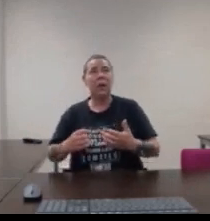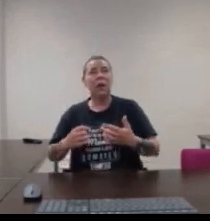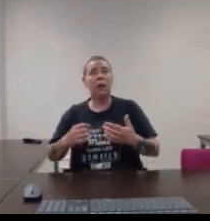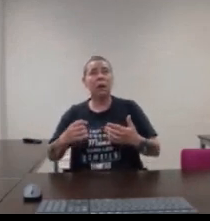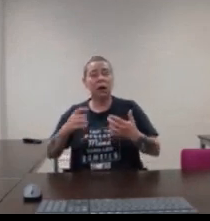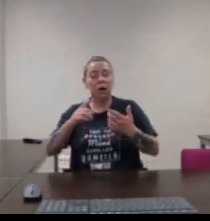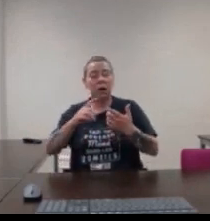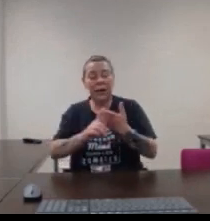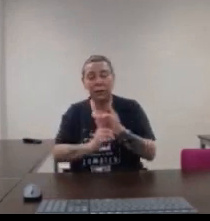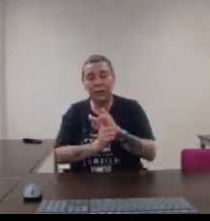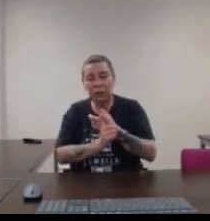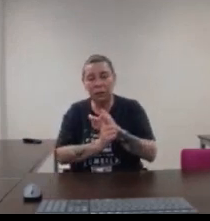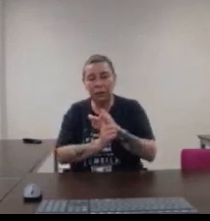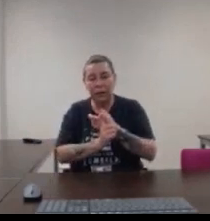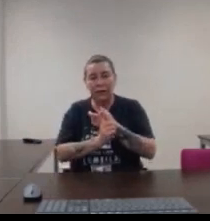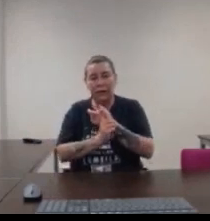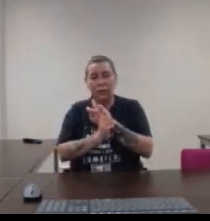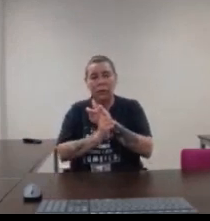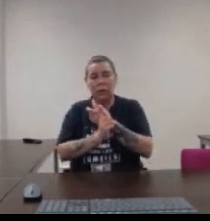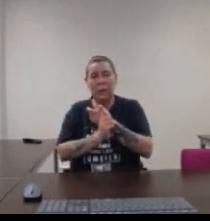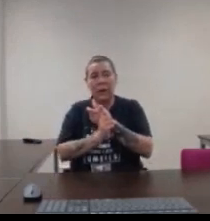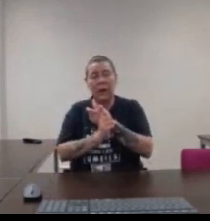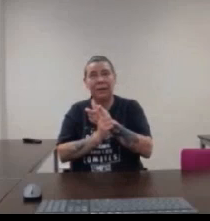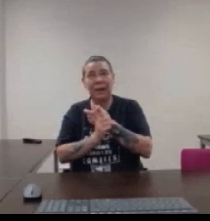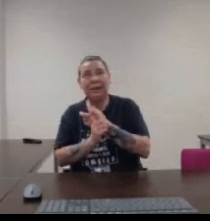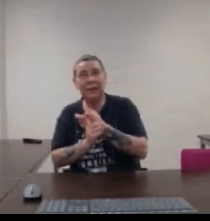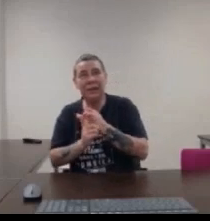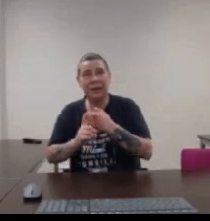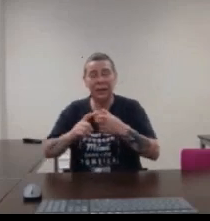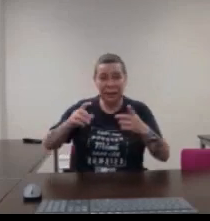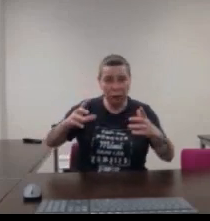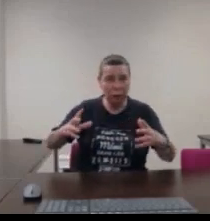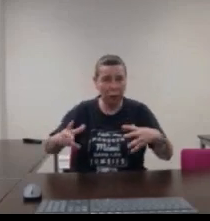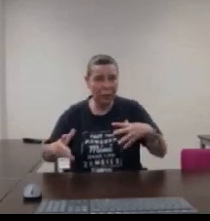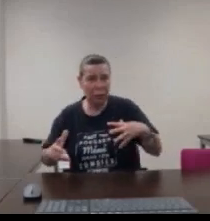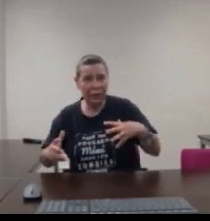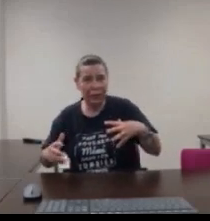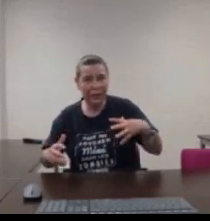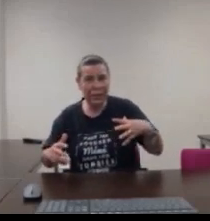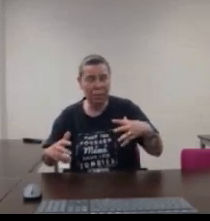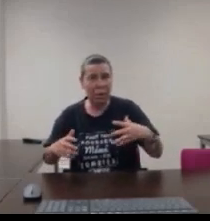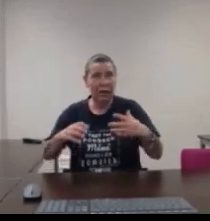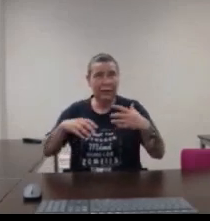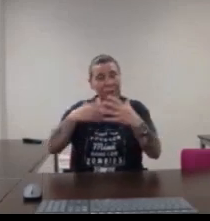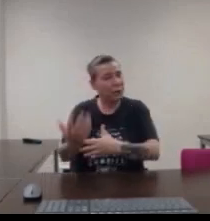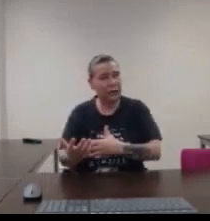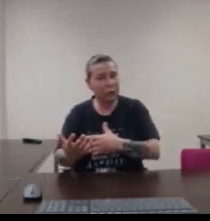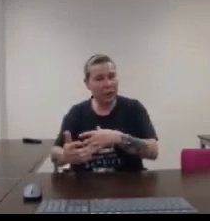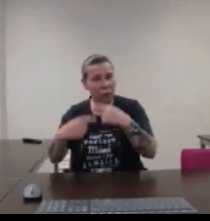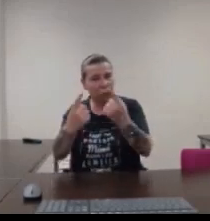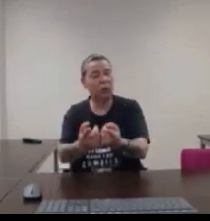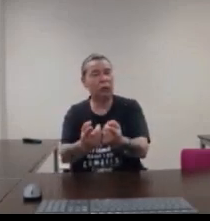sollicités. La deuxième chose, c'est que ça nécessite d'être concentré pour garder l'équilibre, ce qui n'est